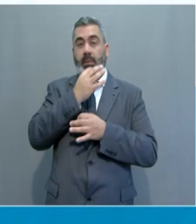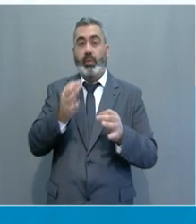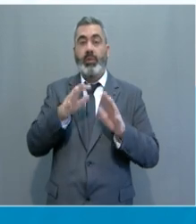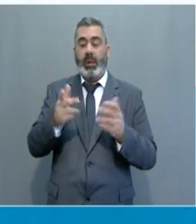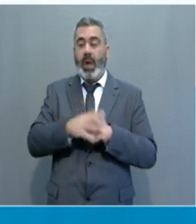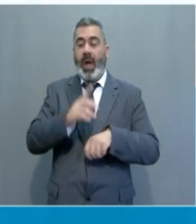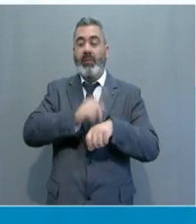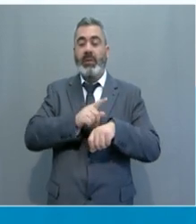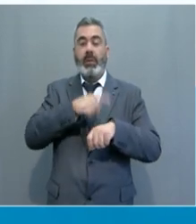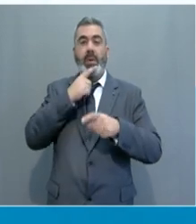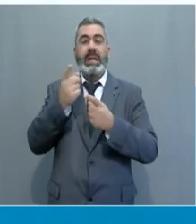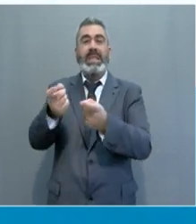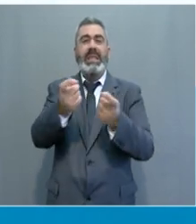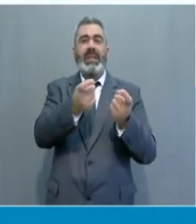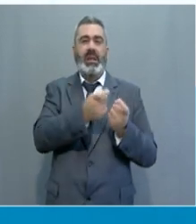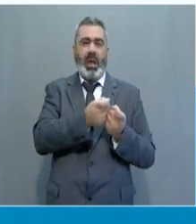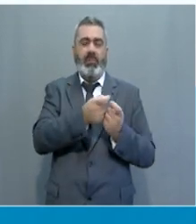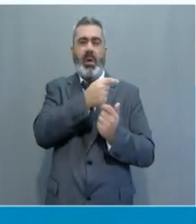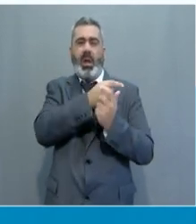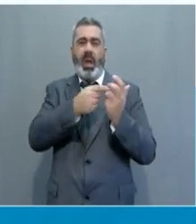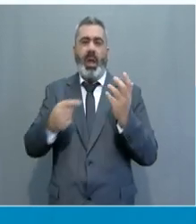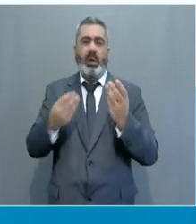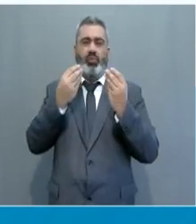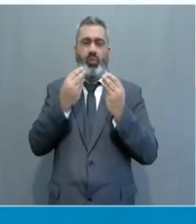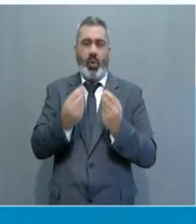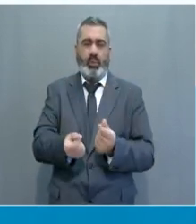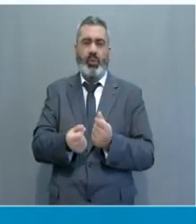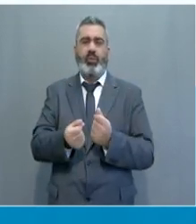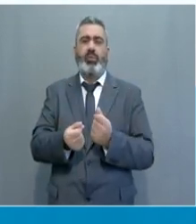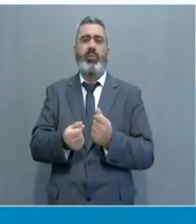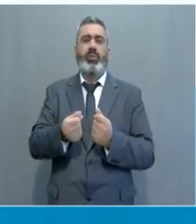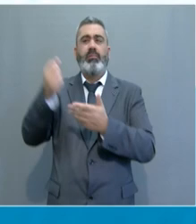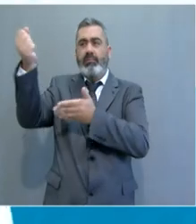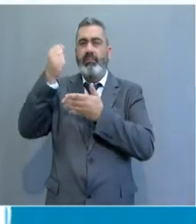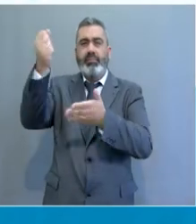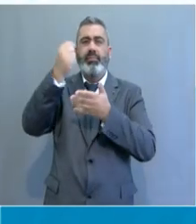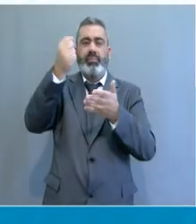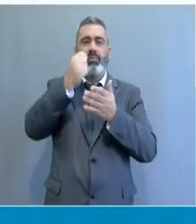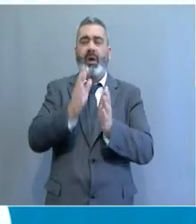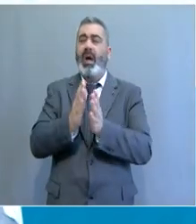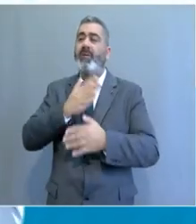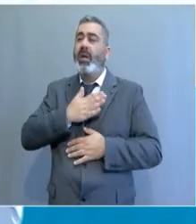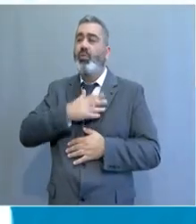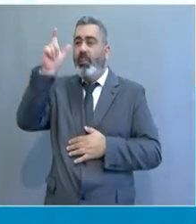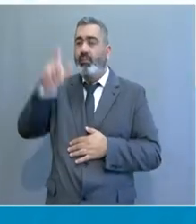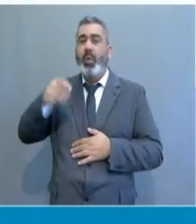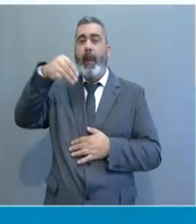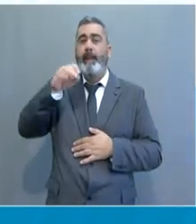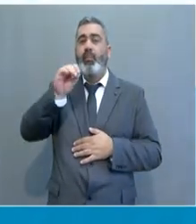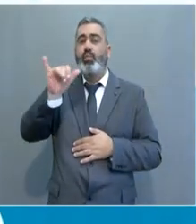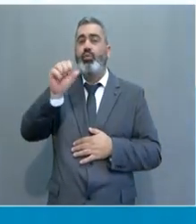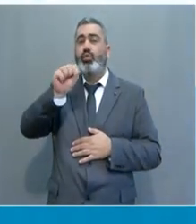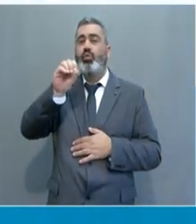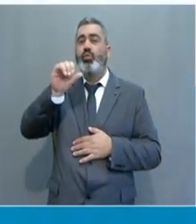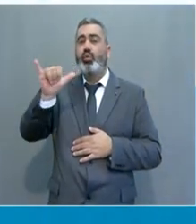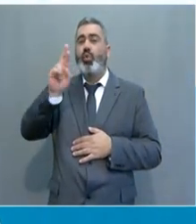κινήτρων τα οποία δρομολογούνται, από όλα τα πιθανά χρηματοδοτικά εργαλεία, να ευχαριστήσω και τον Κωστή τον Μουσουρούλη ξεχωριστά για τη δουλειά που